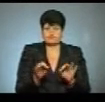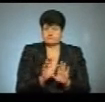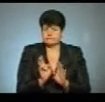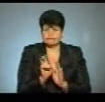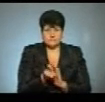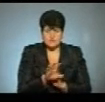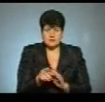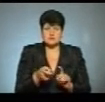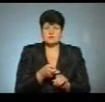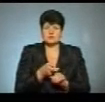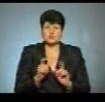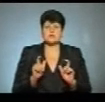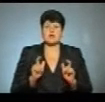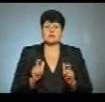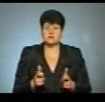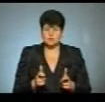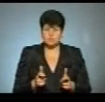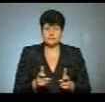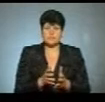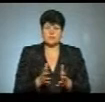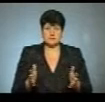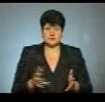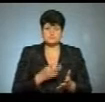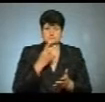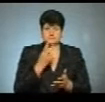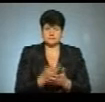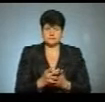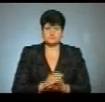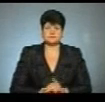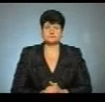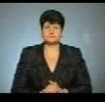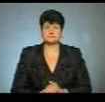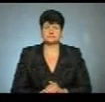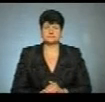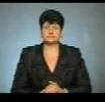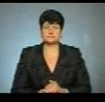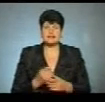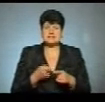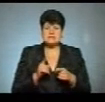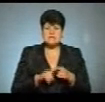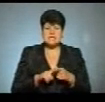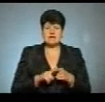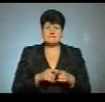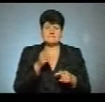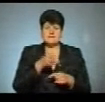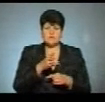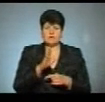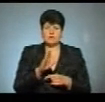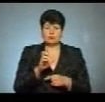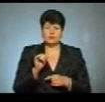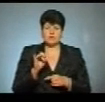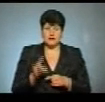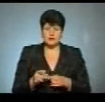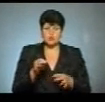через обмеження в умовах карантину. Більше про це розповість Ірина Терлюк. Це відео Володимира Букатки. Суддя Роман